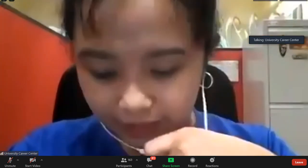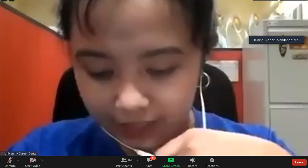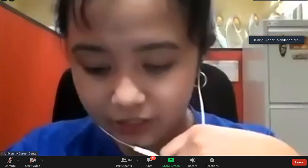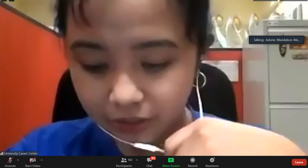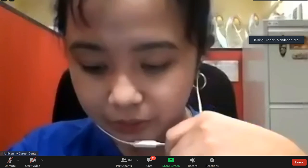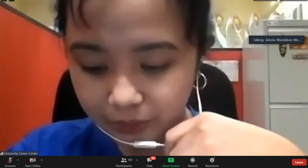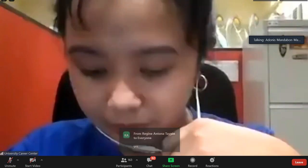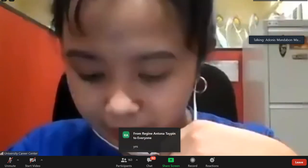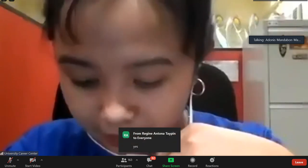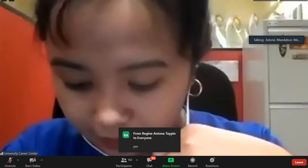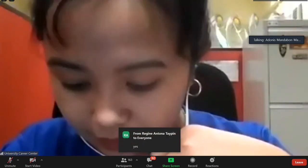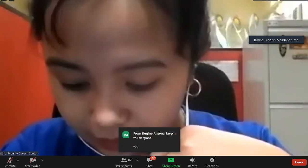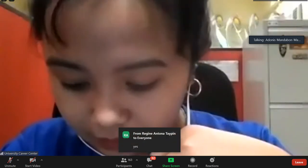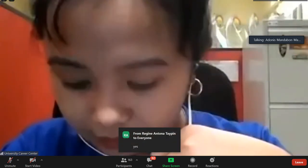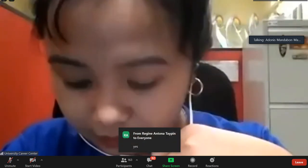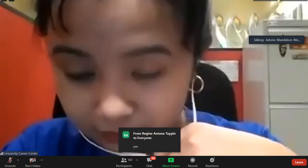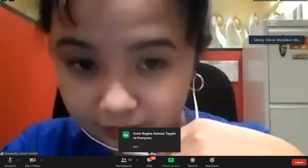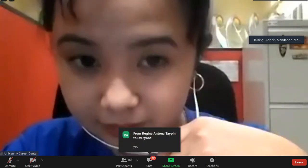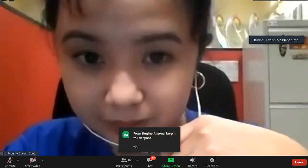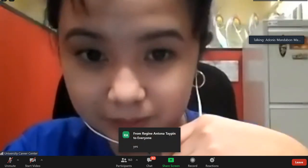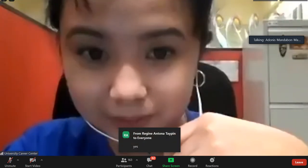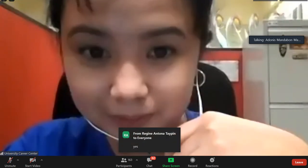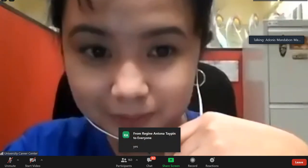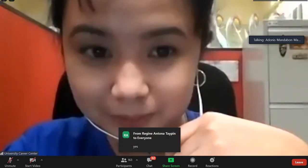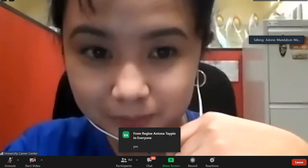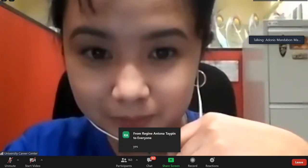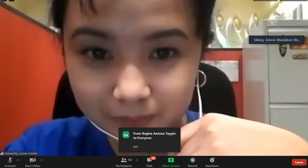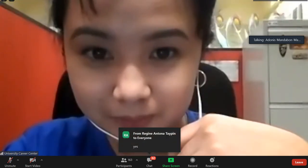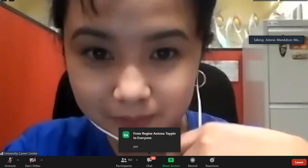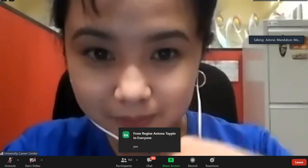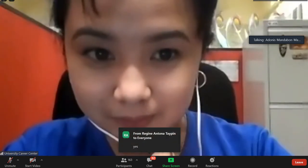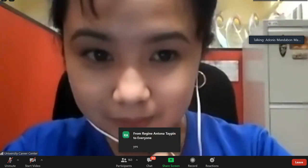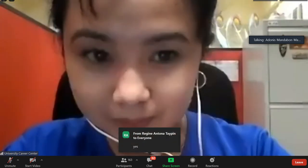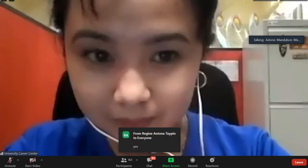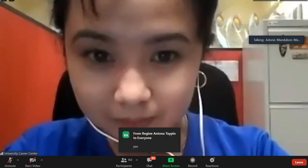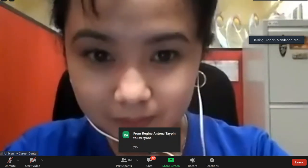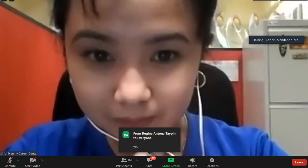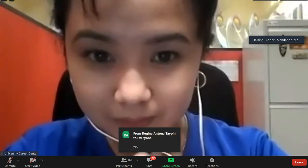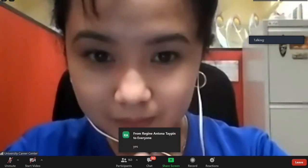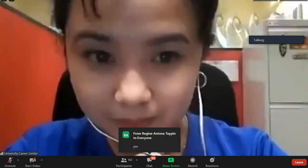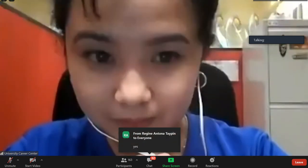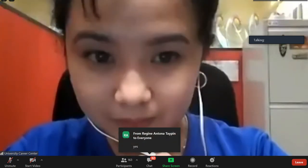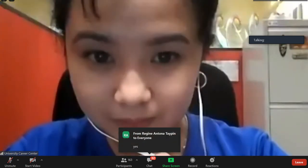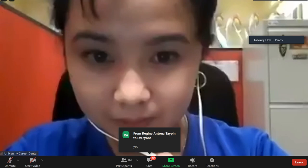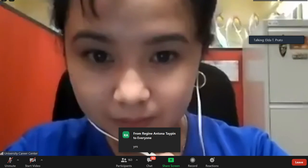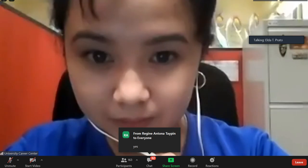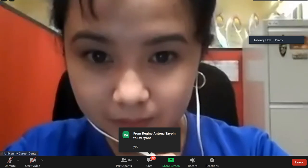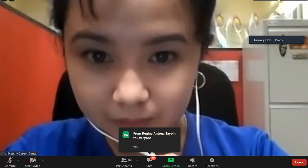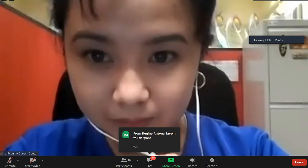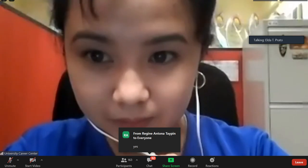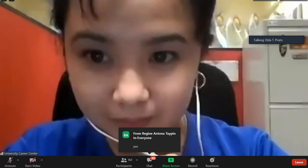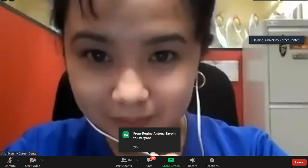ma'am. How to create a kwan, ma'am. How to proper.